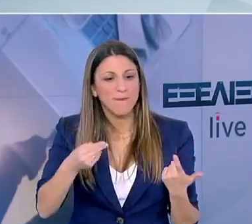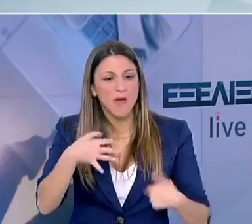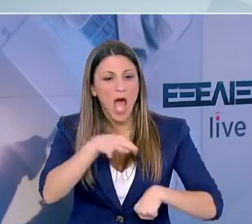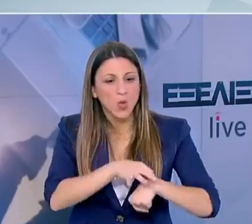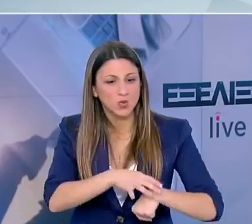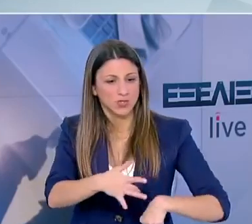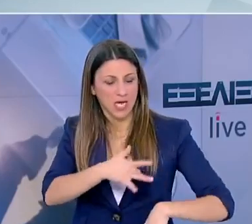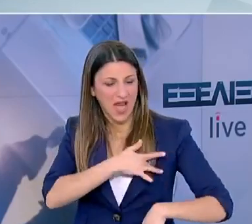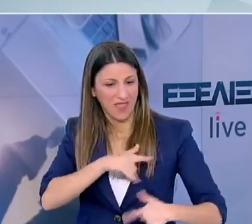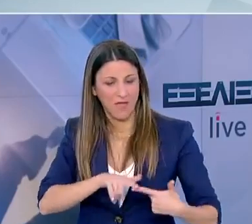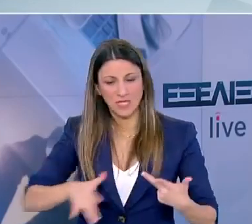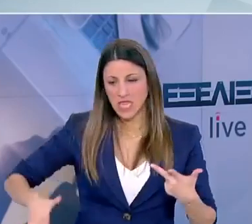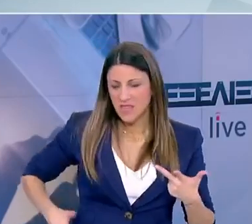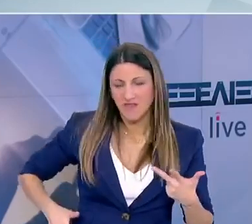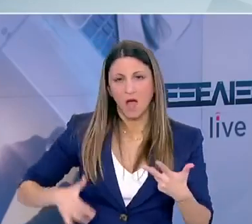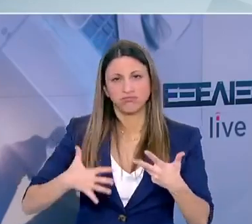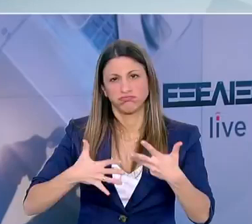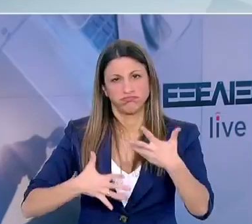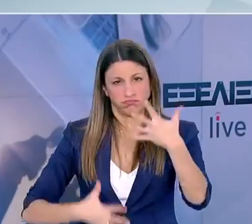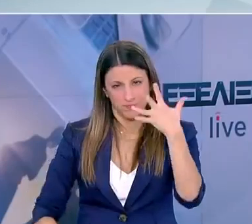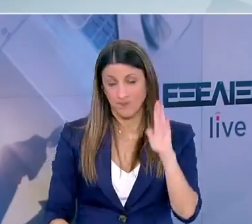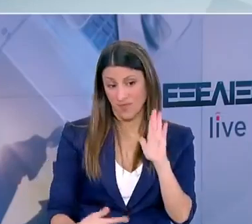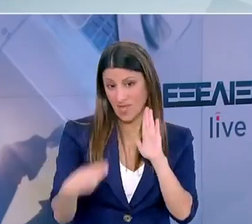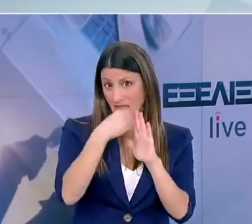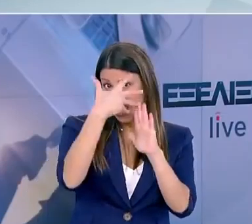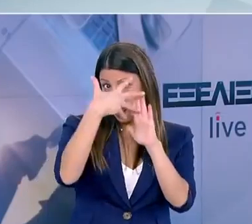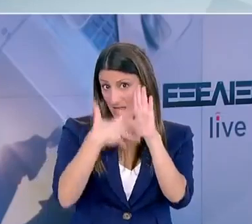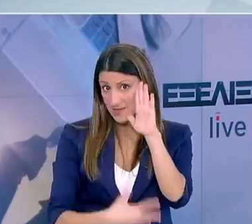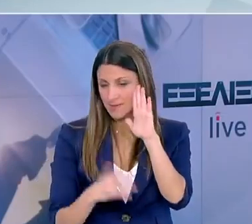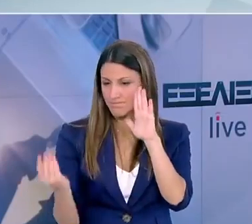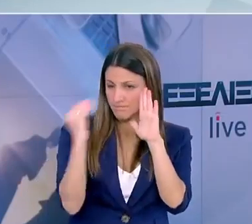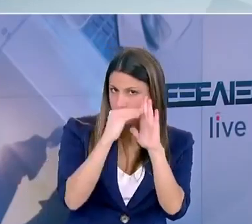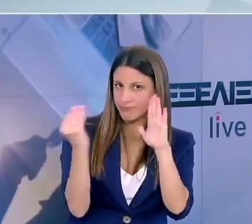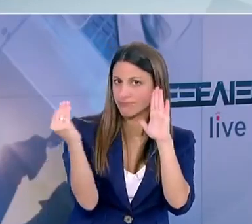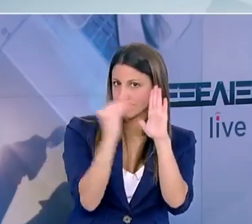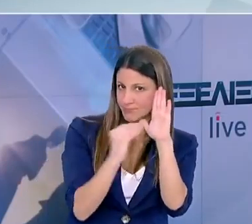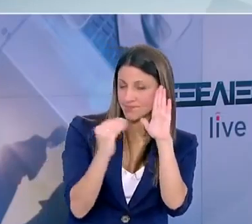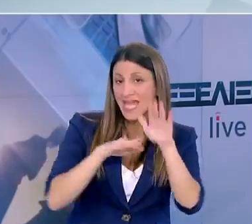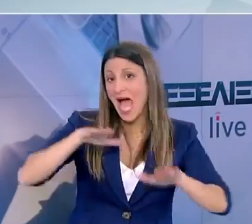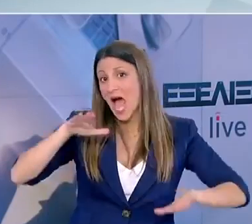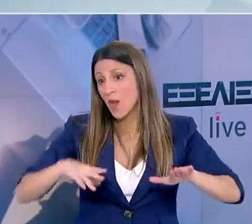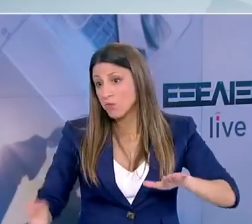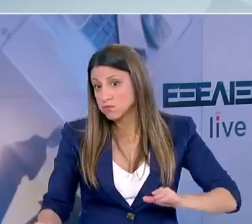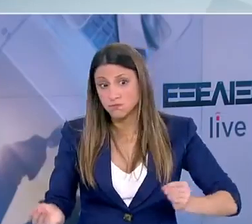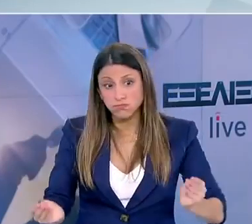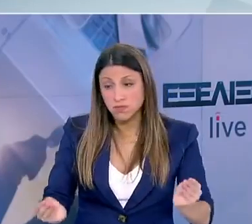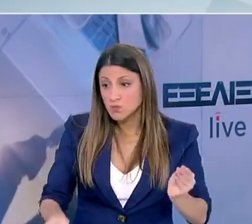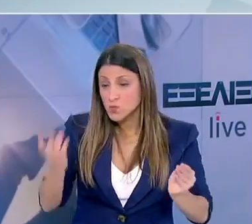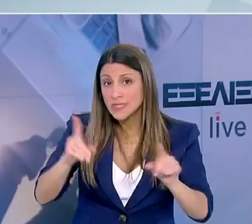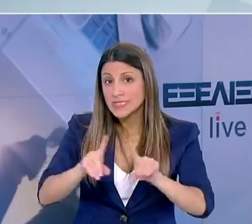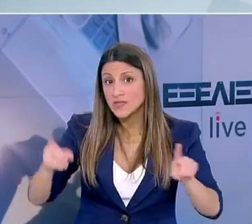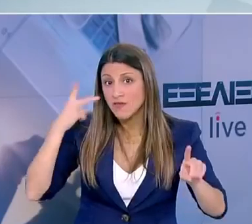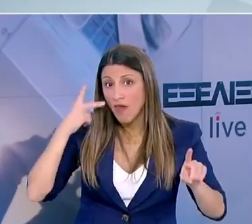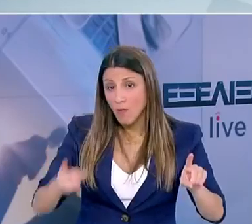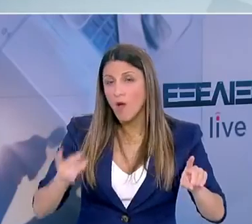κριτήρια. Η λίστα αυτή επικαιροποιείται τακτικά, ανάλογα με τις εξελίξεις στο μέτωπο του κορονοϊού, διότι συνεχώς έρχονται